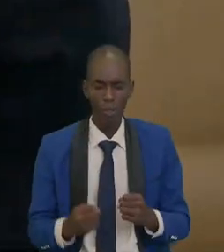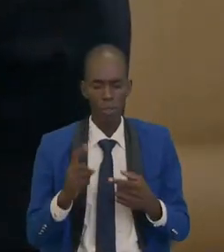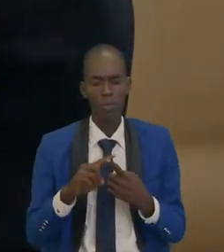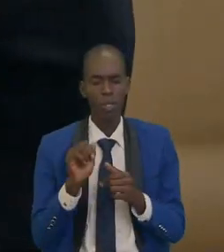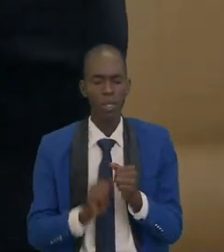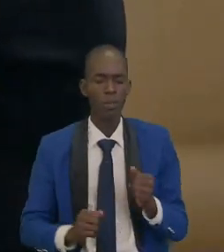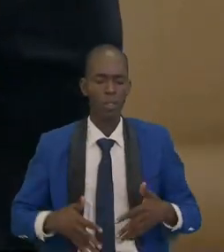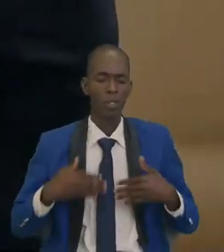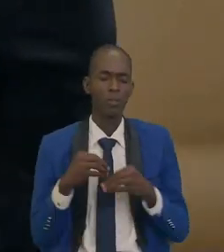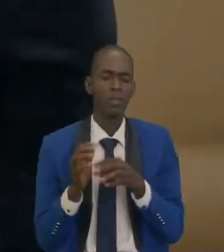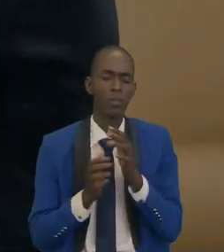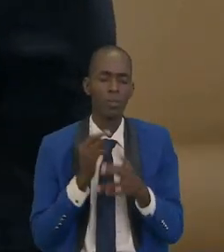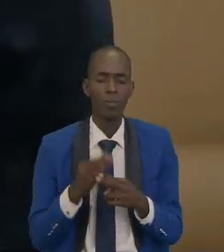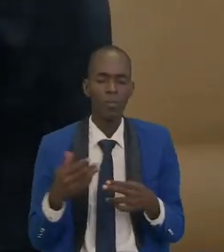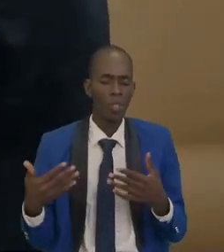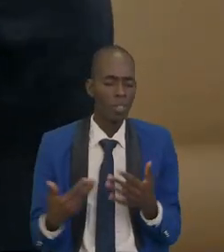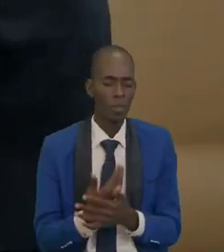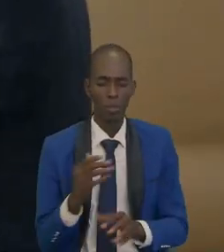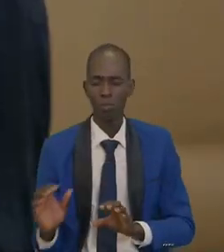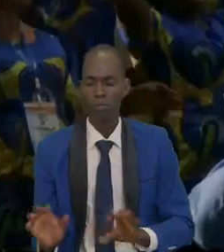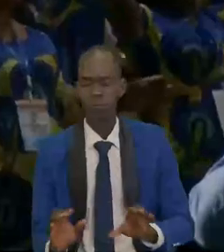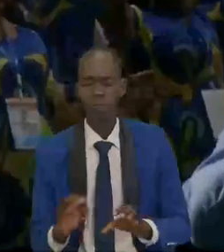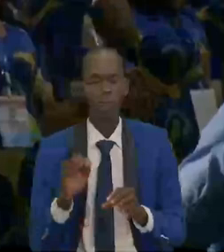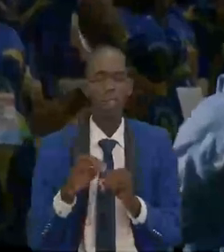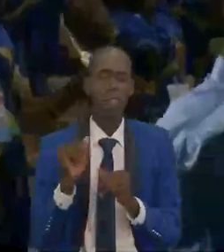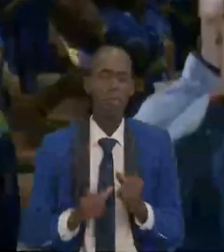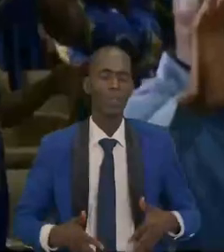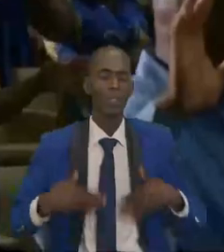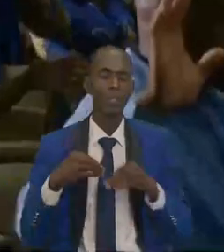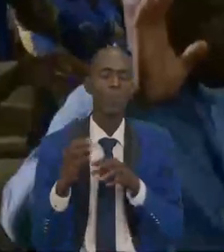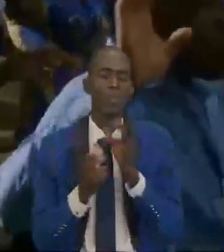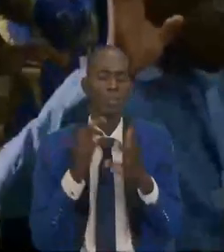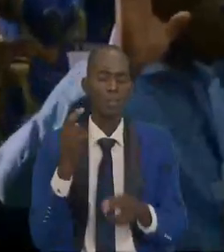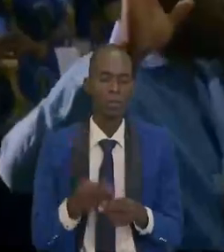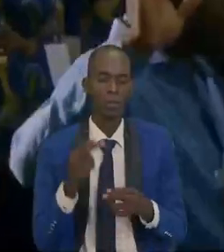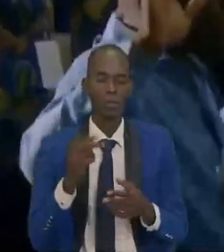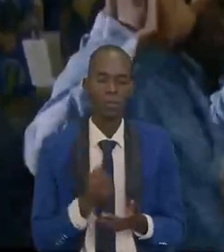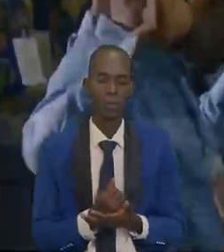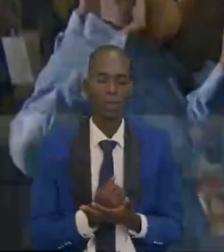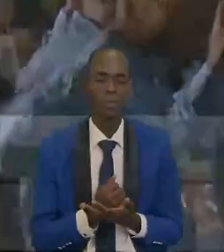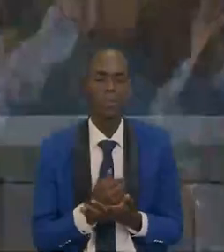chaque vie. Un nouvel accomplissement dans chaque vie.